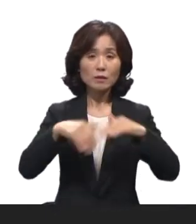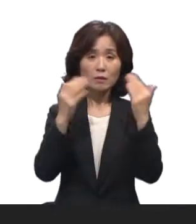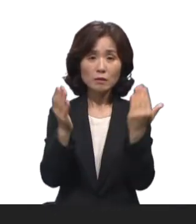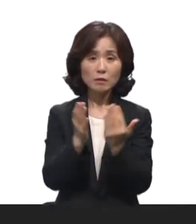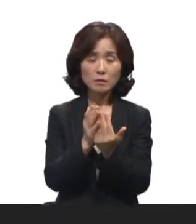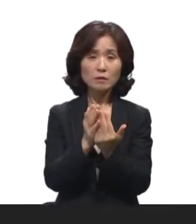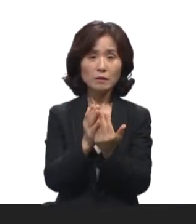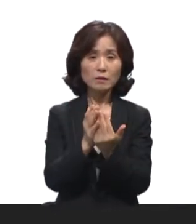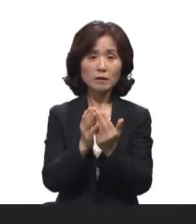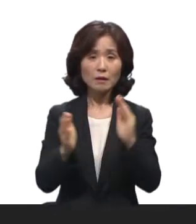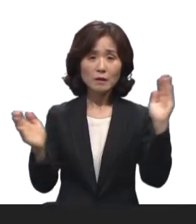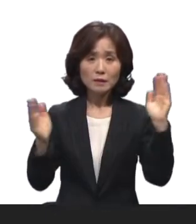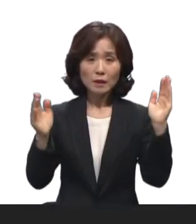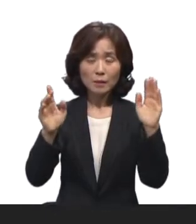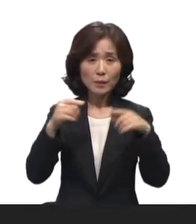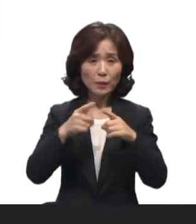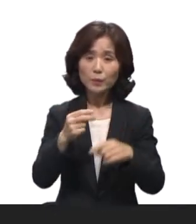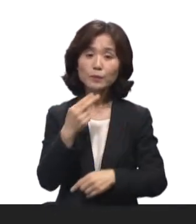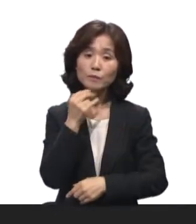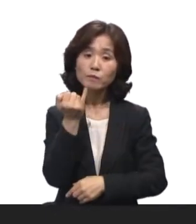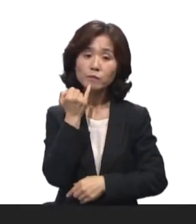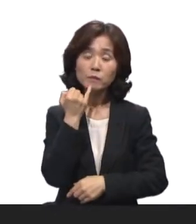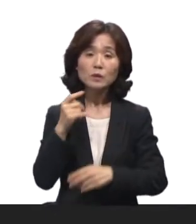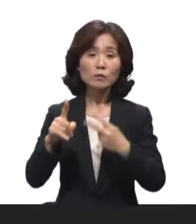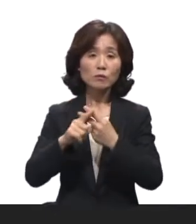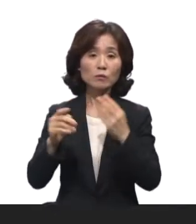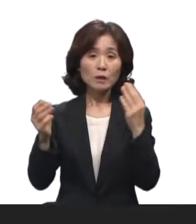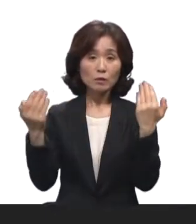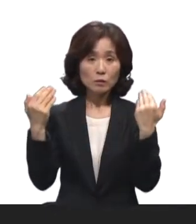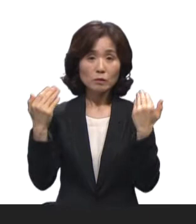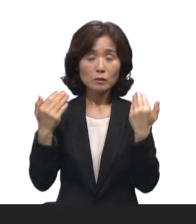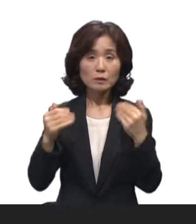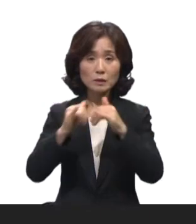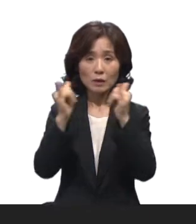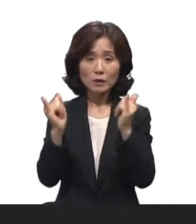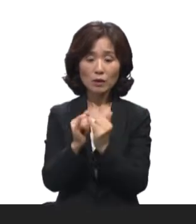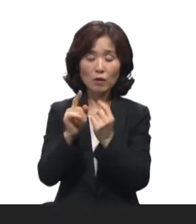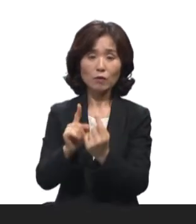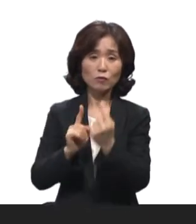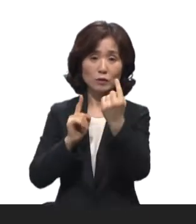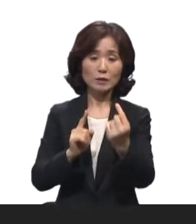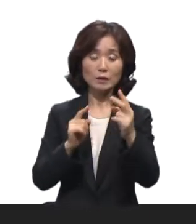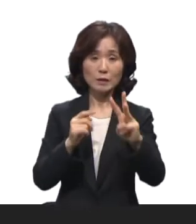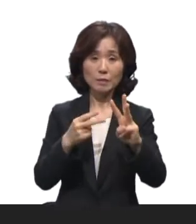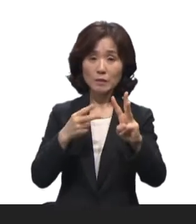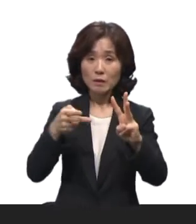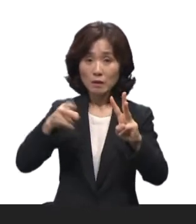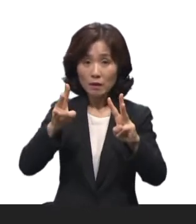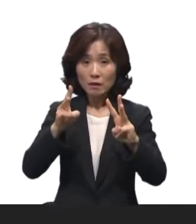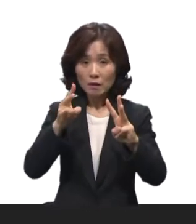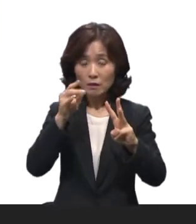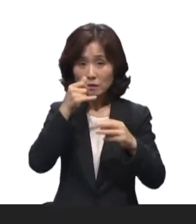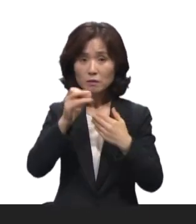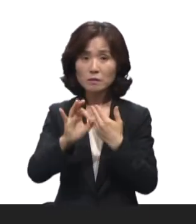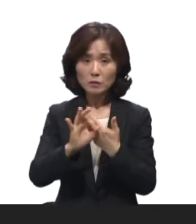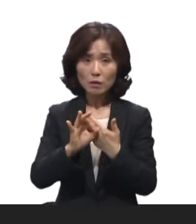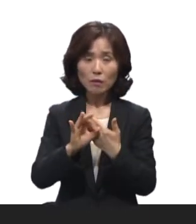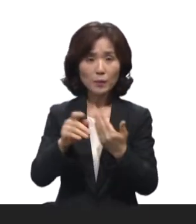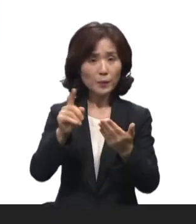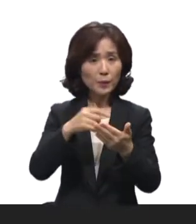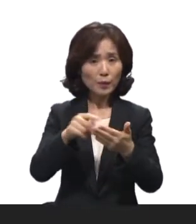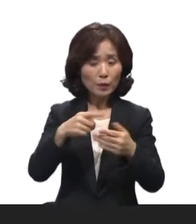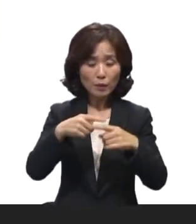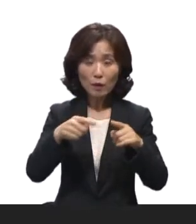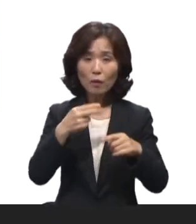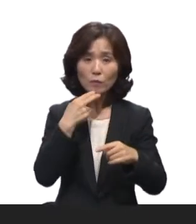평가를 하지 않아도 되고 중학교는 사회적 거리두기 3단계에 들어가면 평가 없이 출석 일수 만으로 패스 처리가